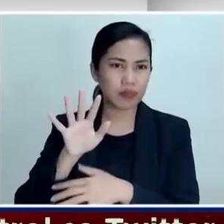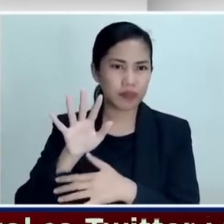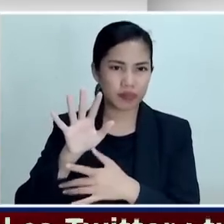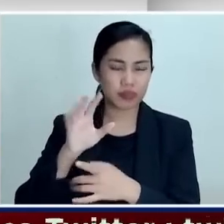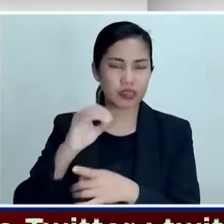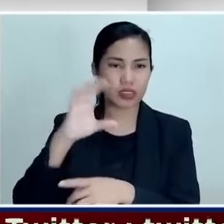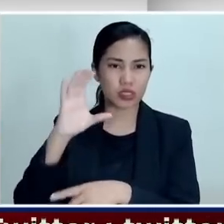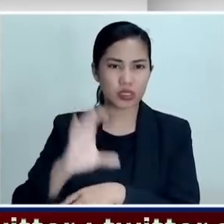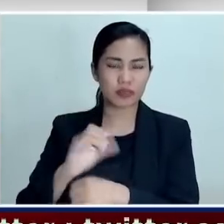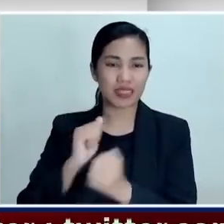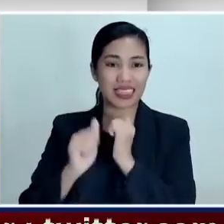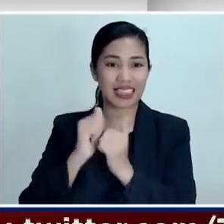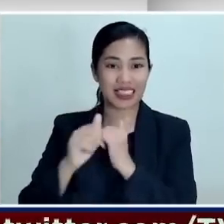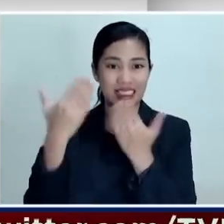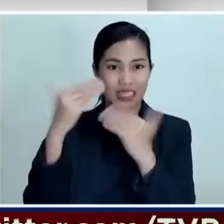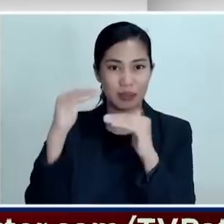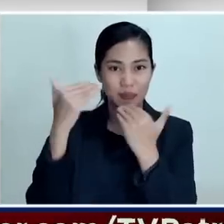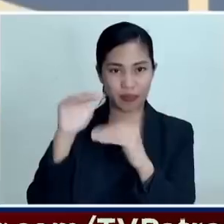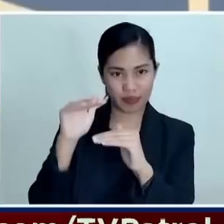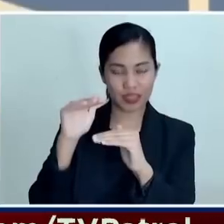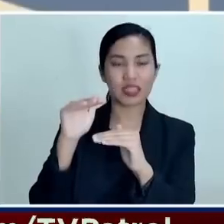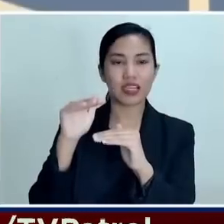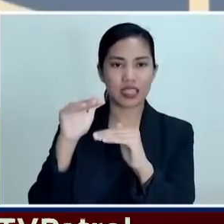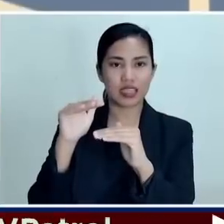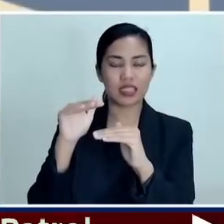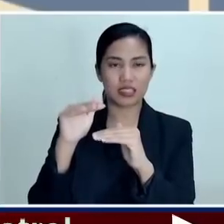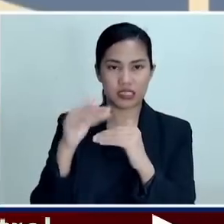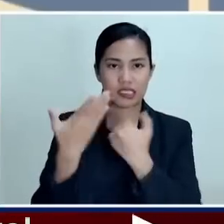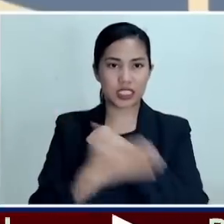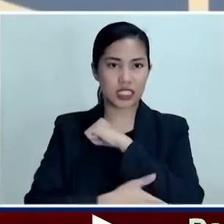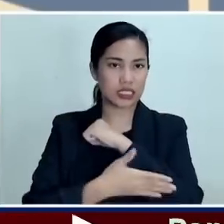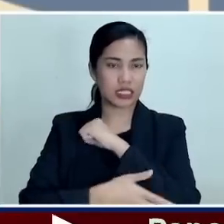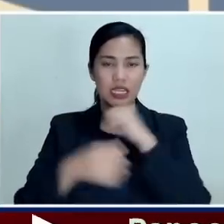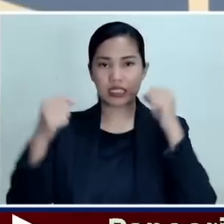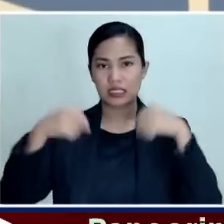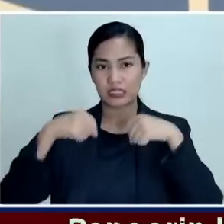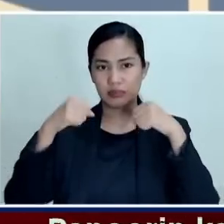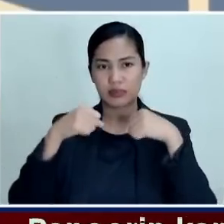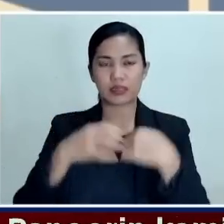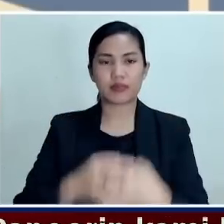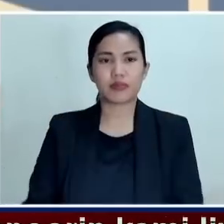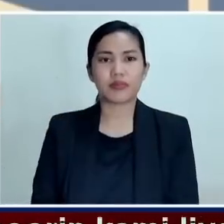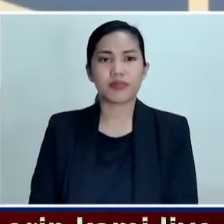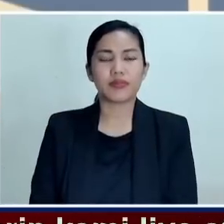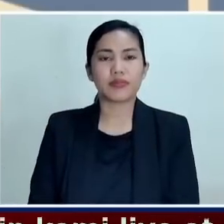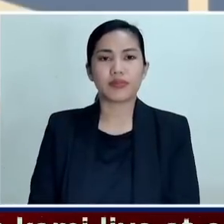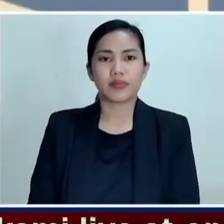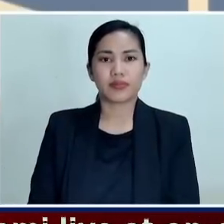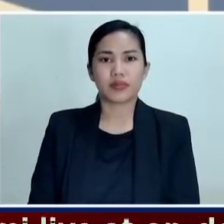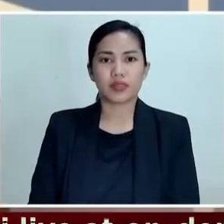bansa sa 2015 Paris Agreement. It's practically sure that